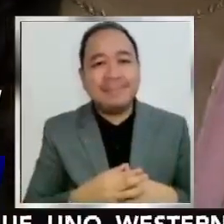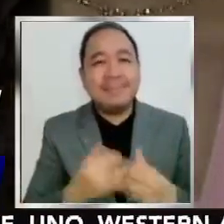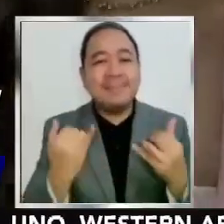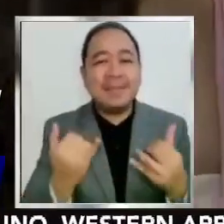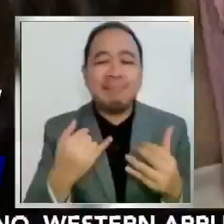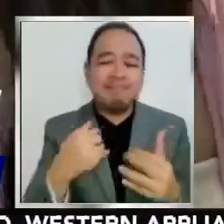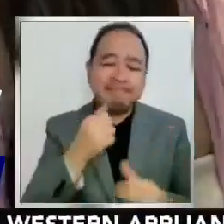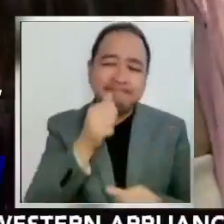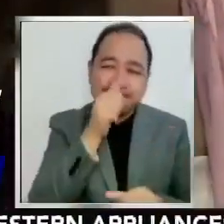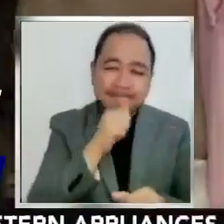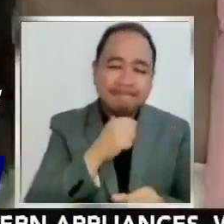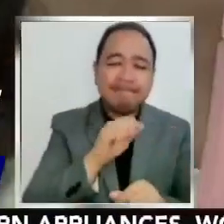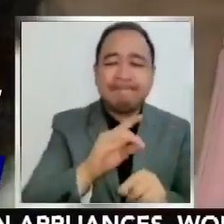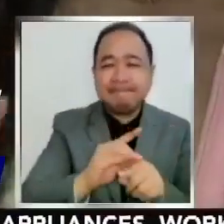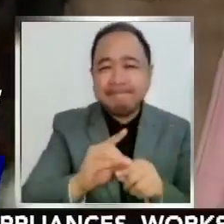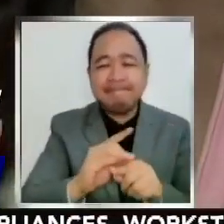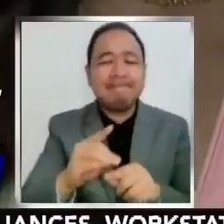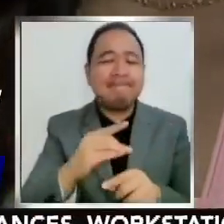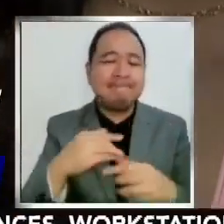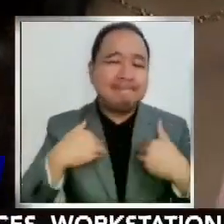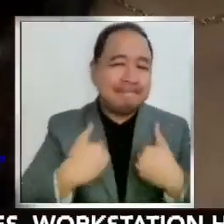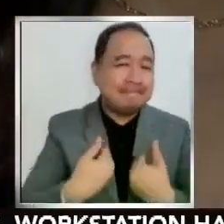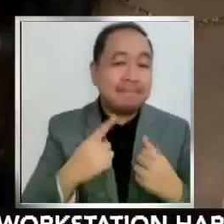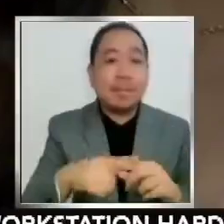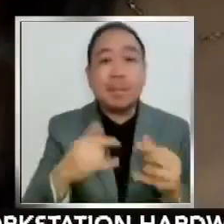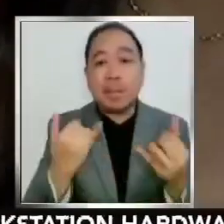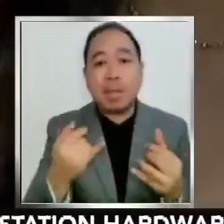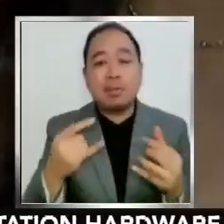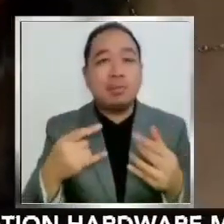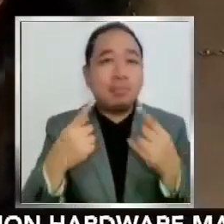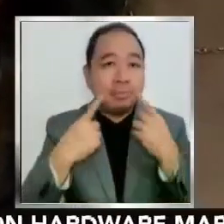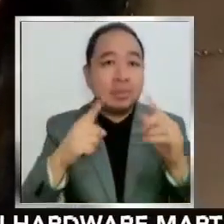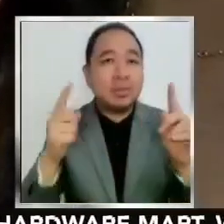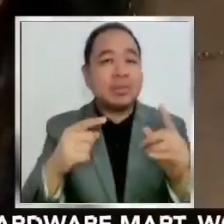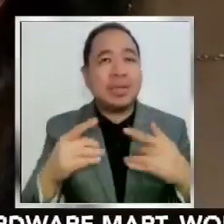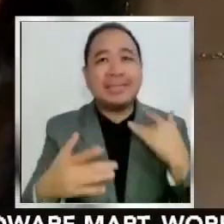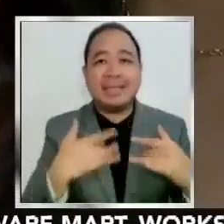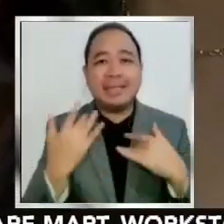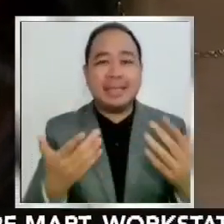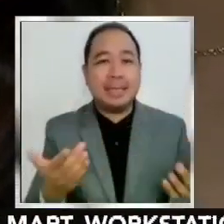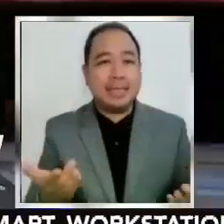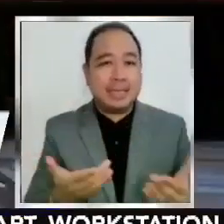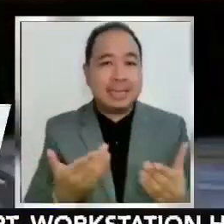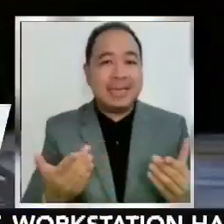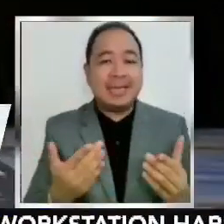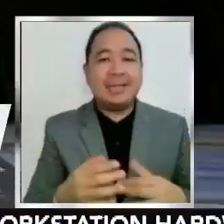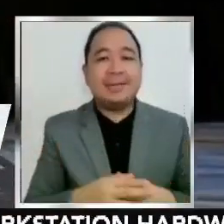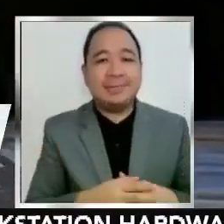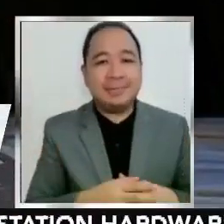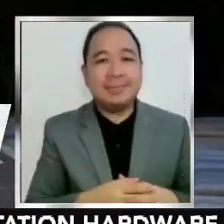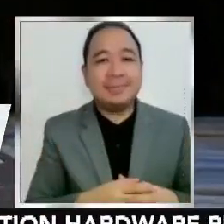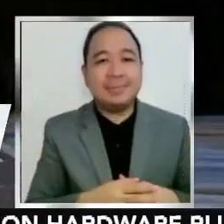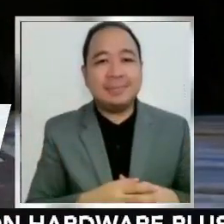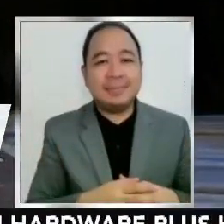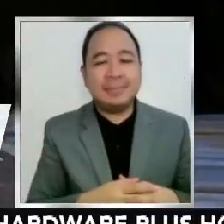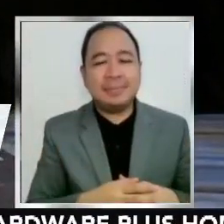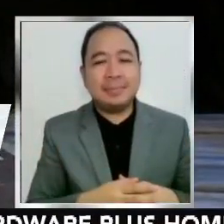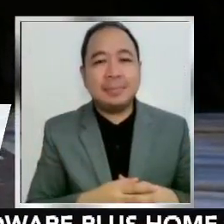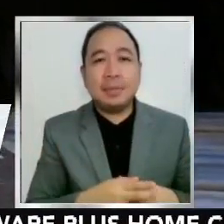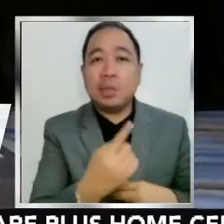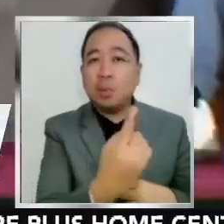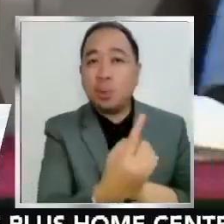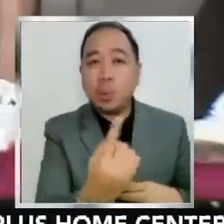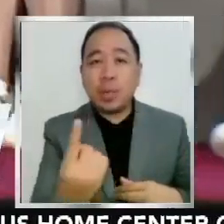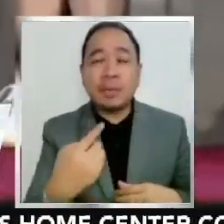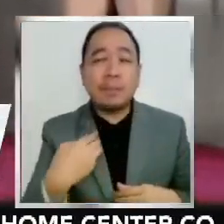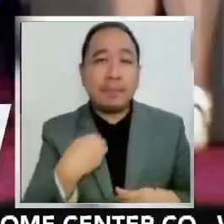stress, yung pagod. Tapos ngayon, like, nandito na kami. Like, it's so exciting and I'm super thrilled to be here. Bawat isa sa Sparkle Teens